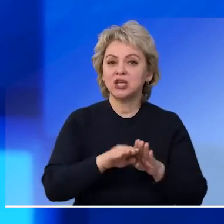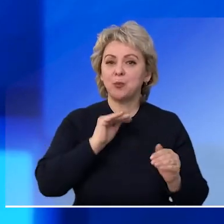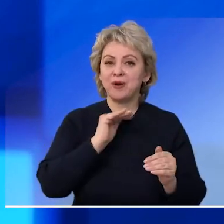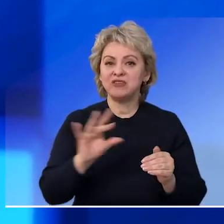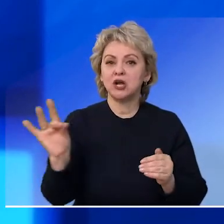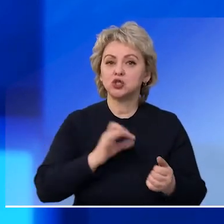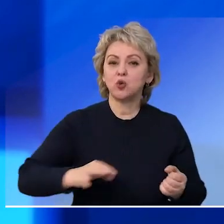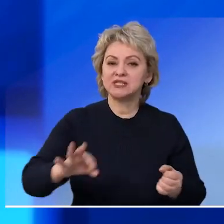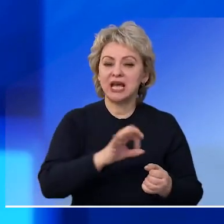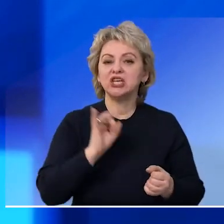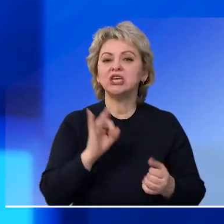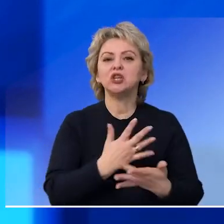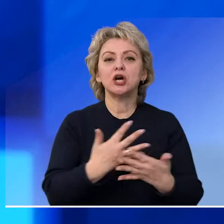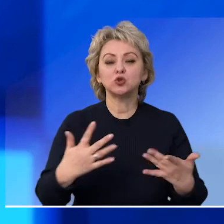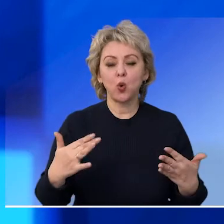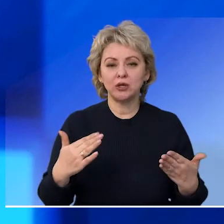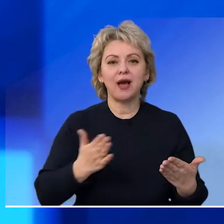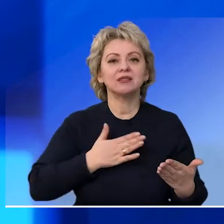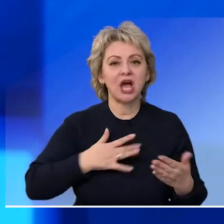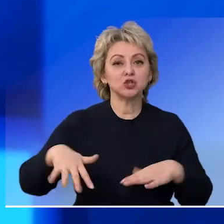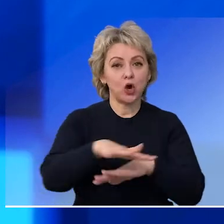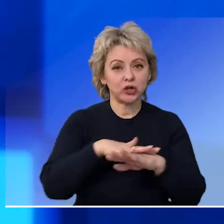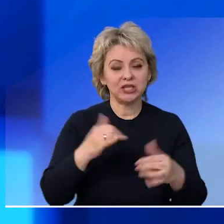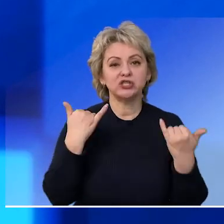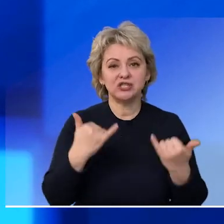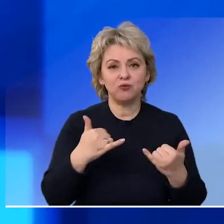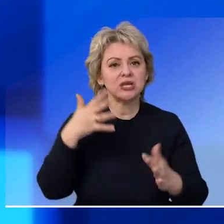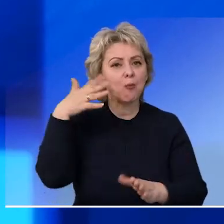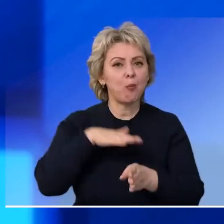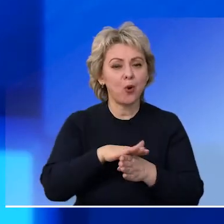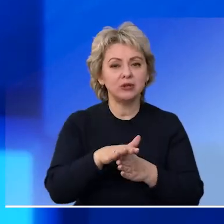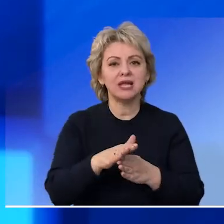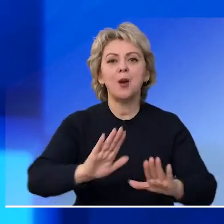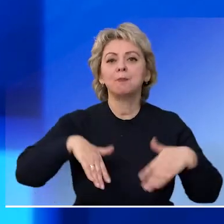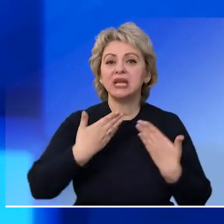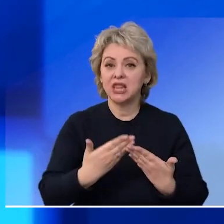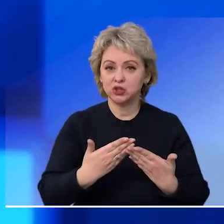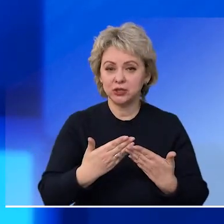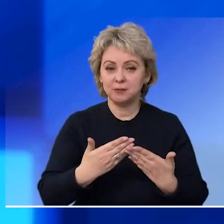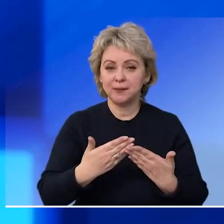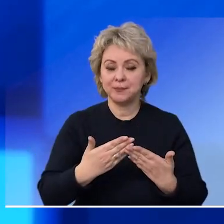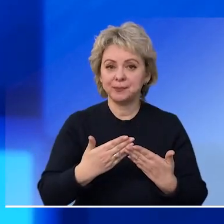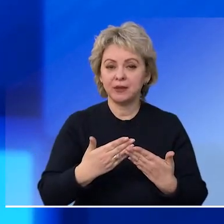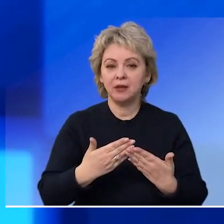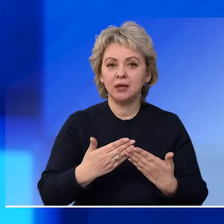такие профессионалы в Ростовской области, и насколько наш рынок сегодняшний насыщен предложениями?